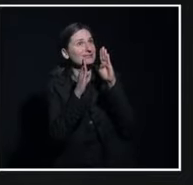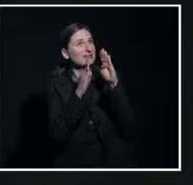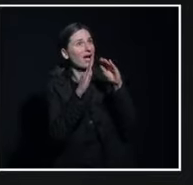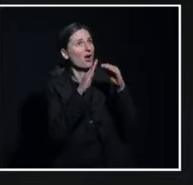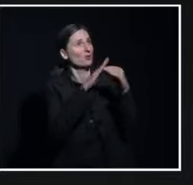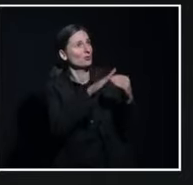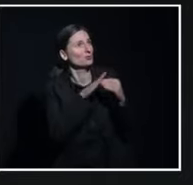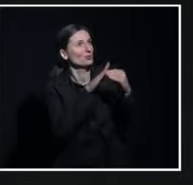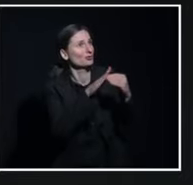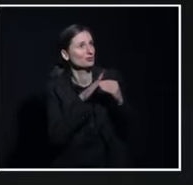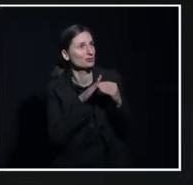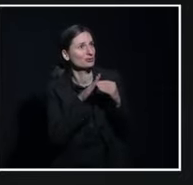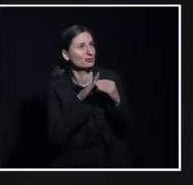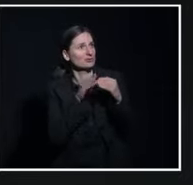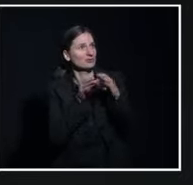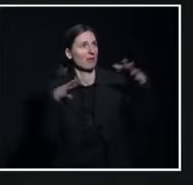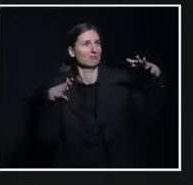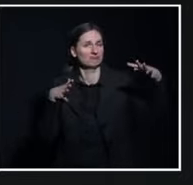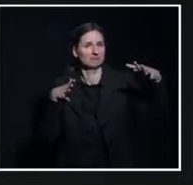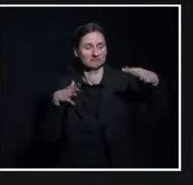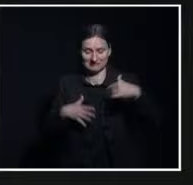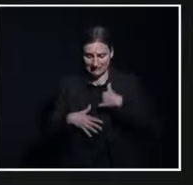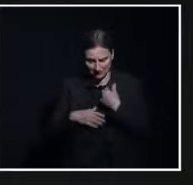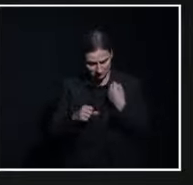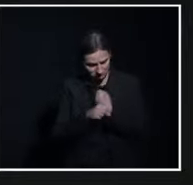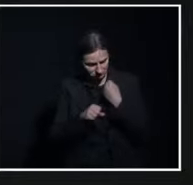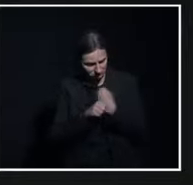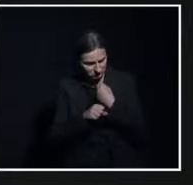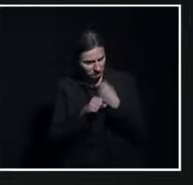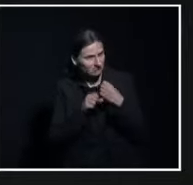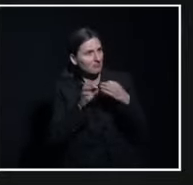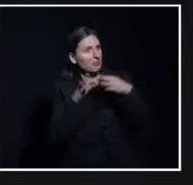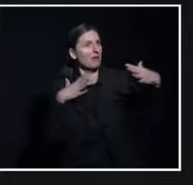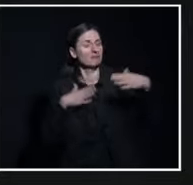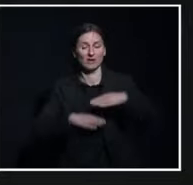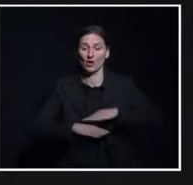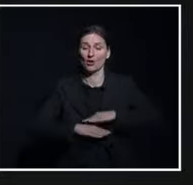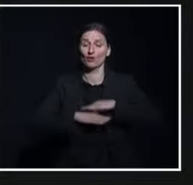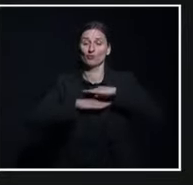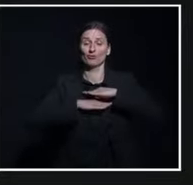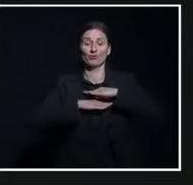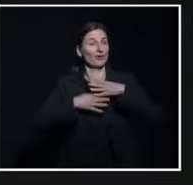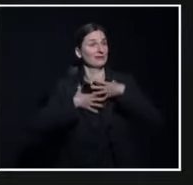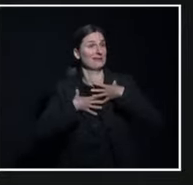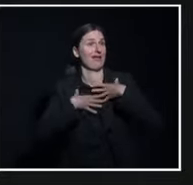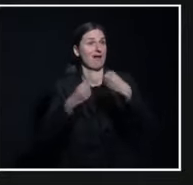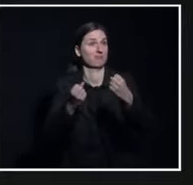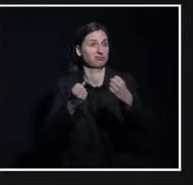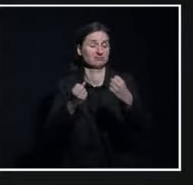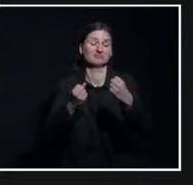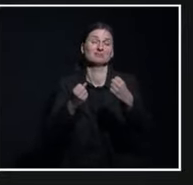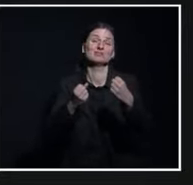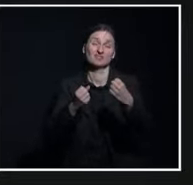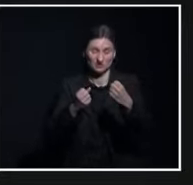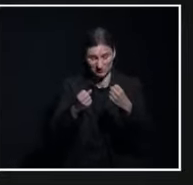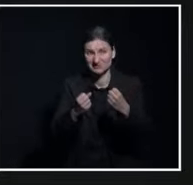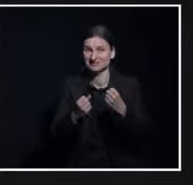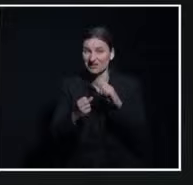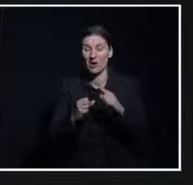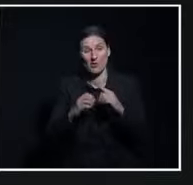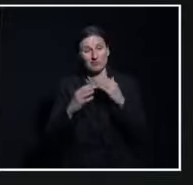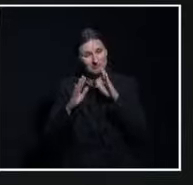von ihnen erarbeitete, ihre Würde und schließlich häufig auch ihr